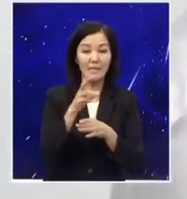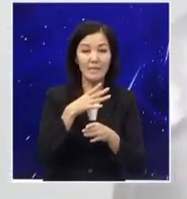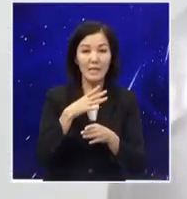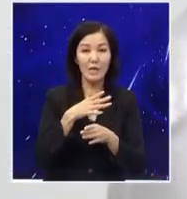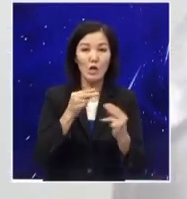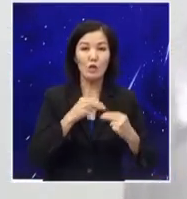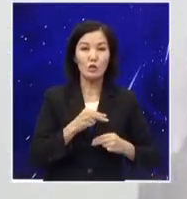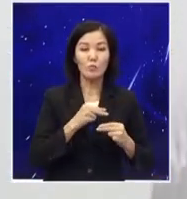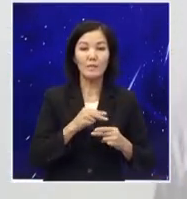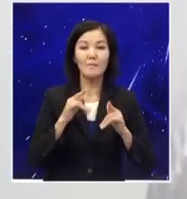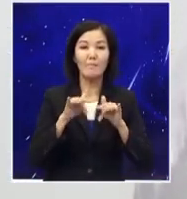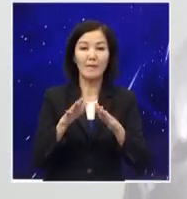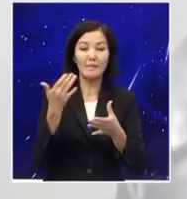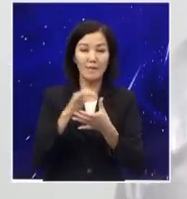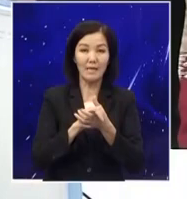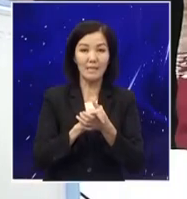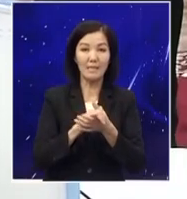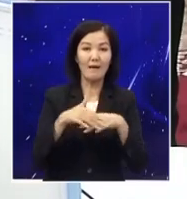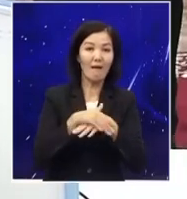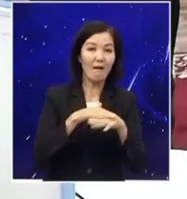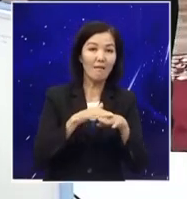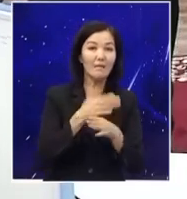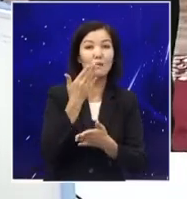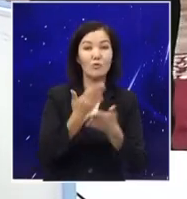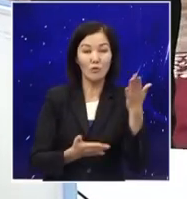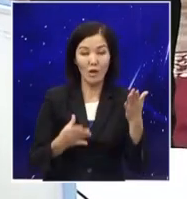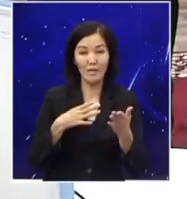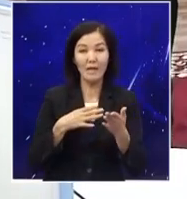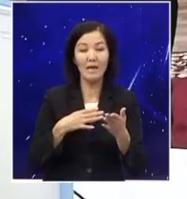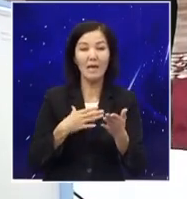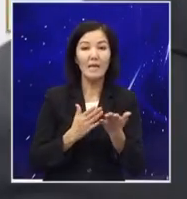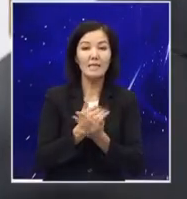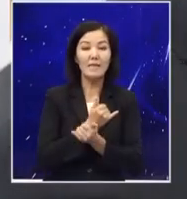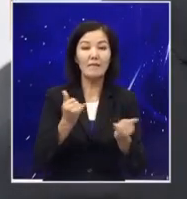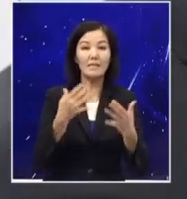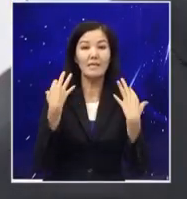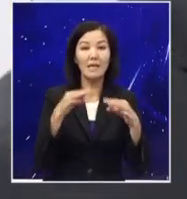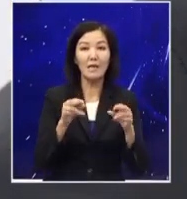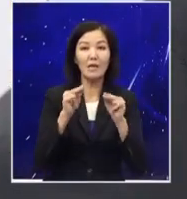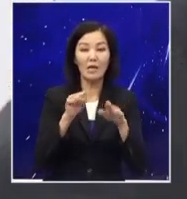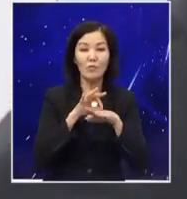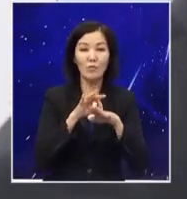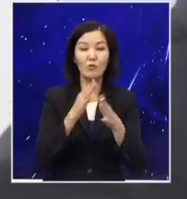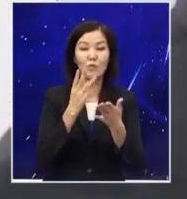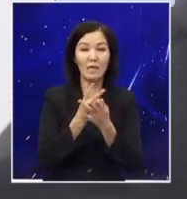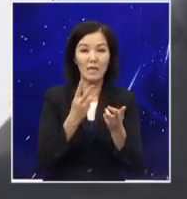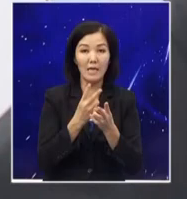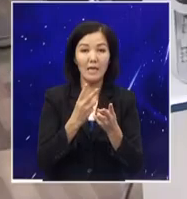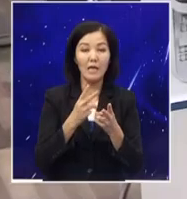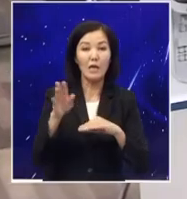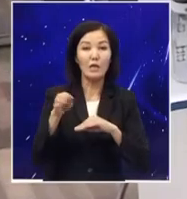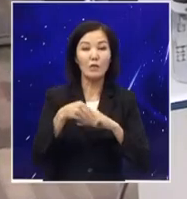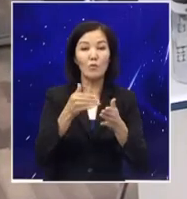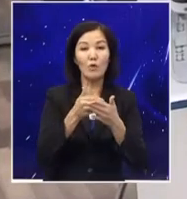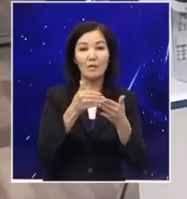Жұмыс барысымен танысып, көпшілік пікірін тыңдады. Жалпы сервистік әкімдіктегі жұмыстар ашық форматта жүргізіледі. Мамандар бұл арқылы жемқорлықтың